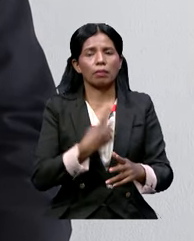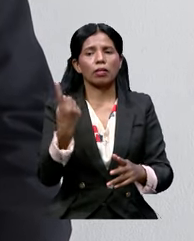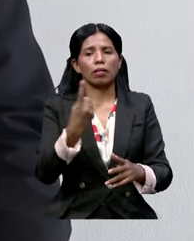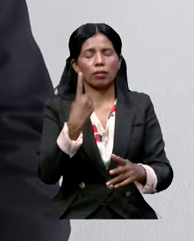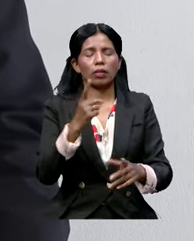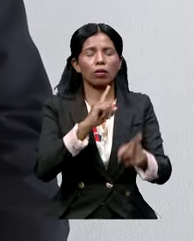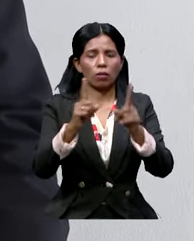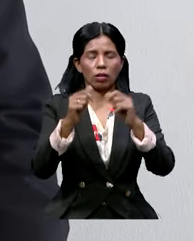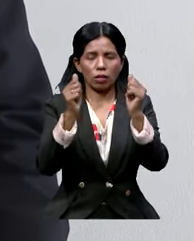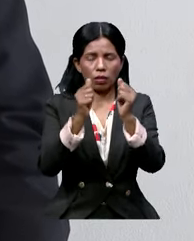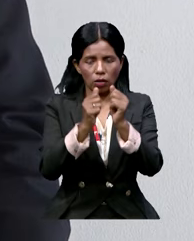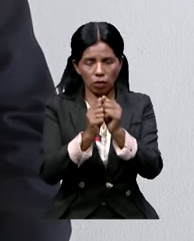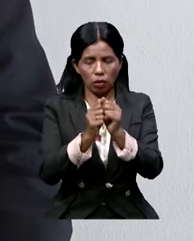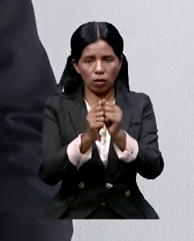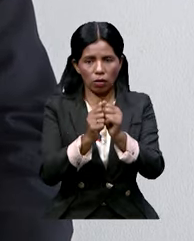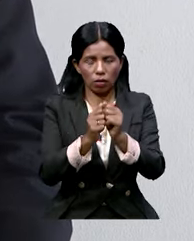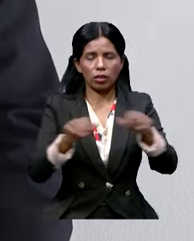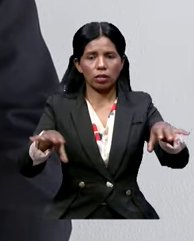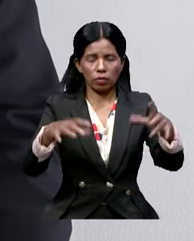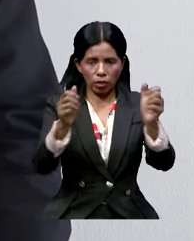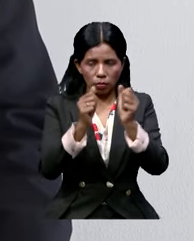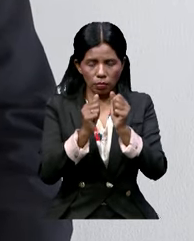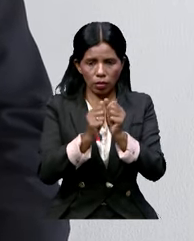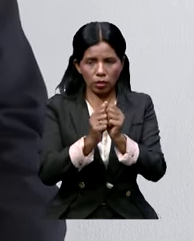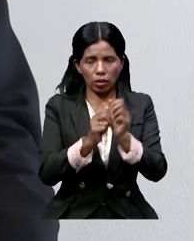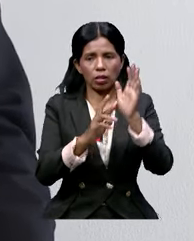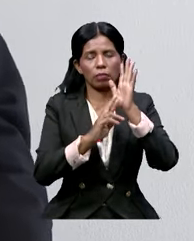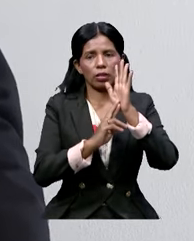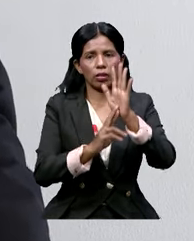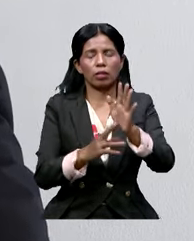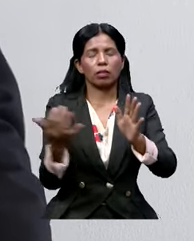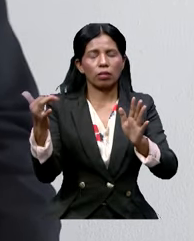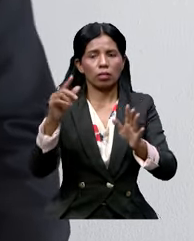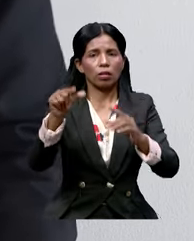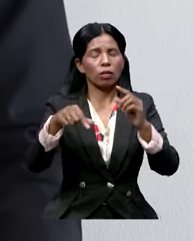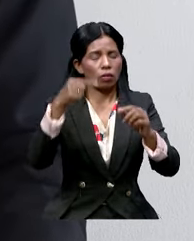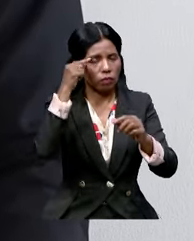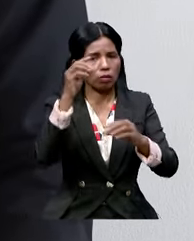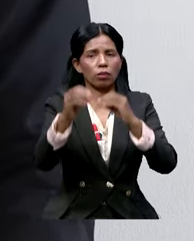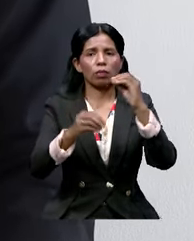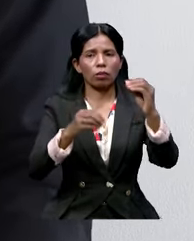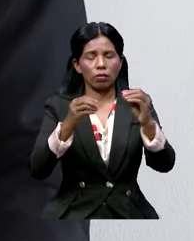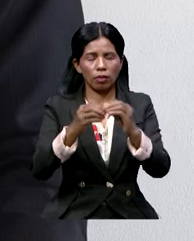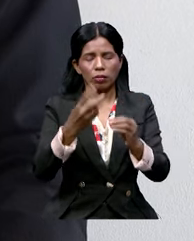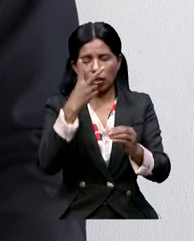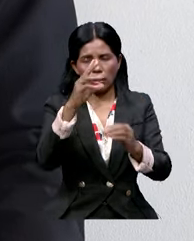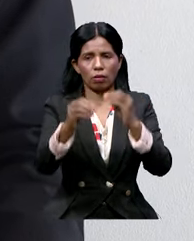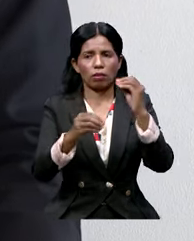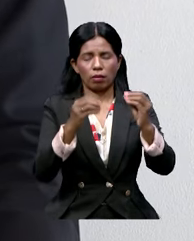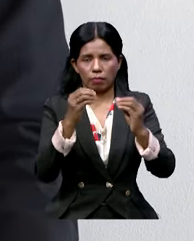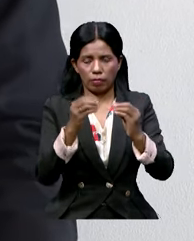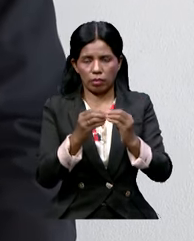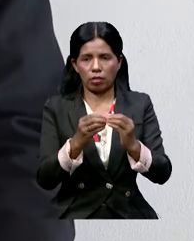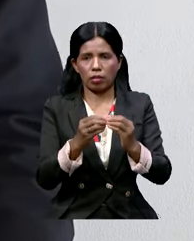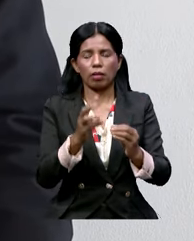dia. Ya, hamutu ko representan usi governo ko naba atu resolve ko